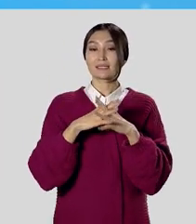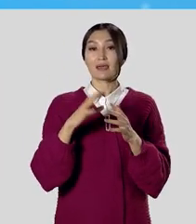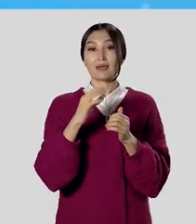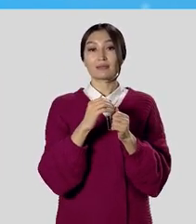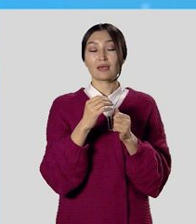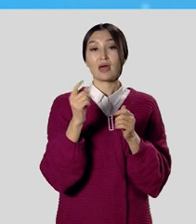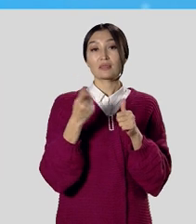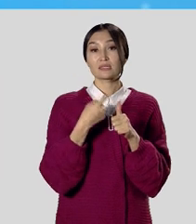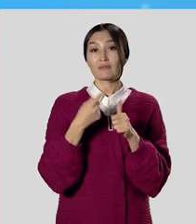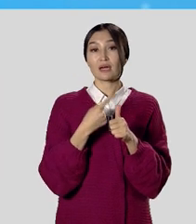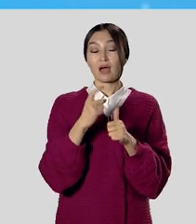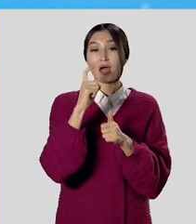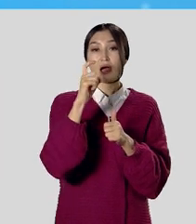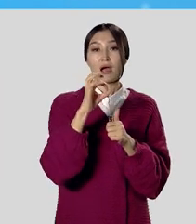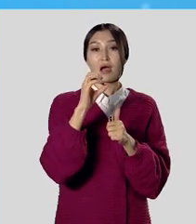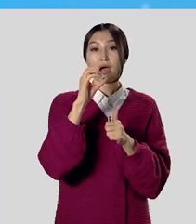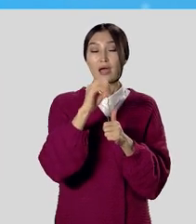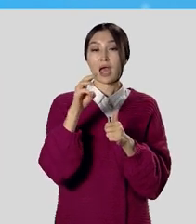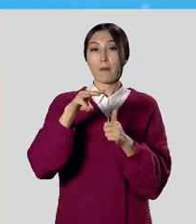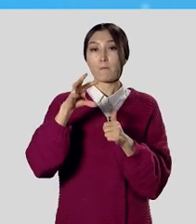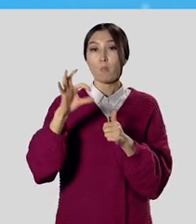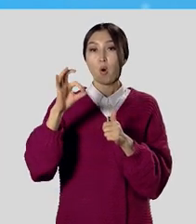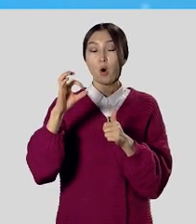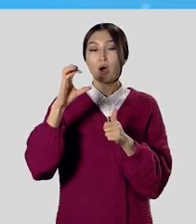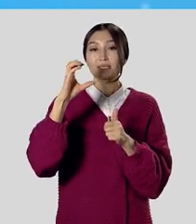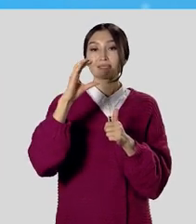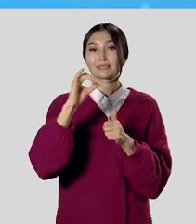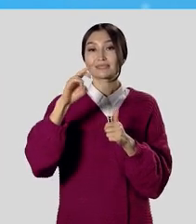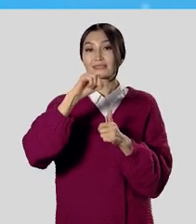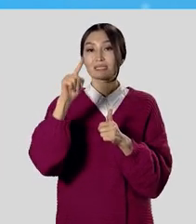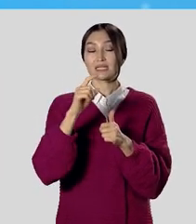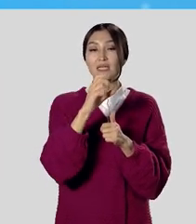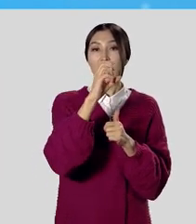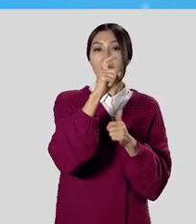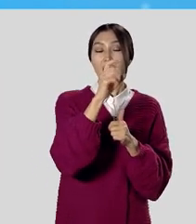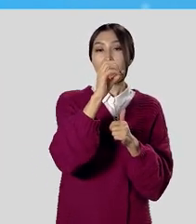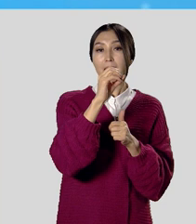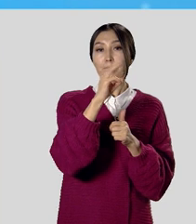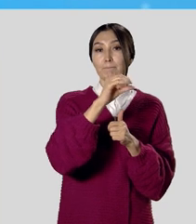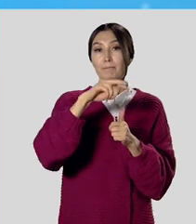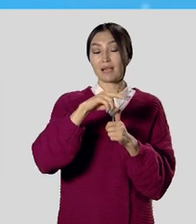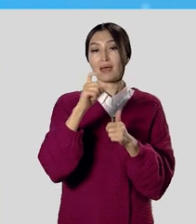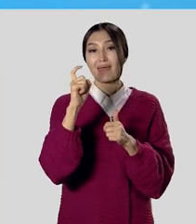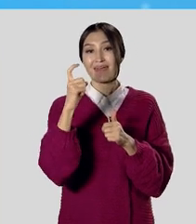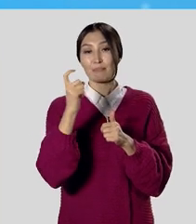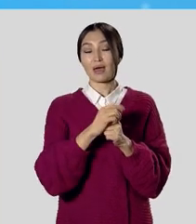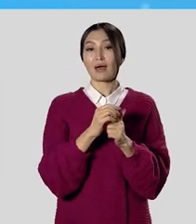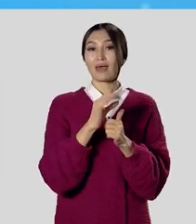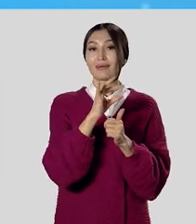веществ, называют хемосинтезом. От латинского «хемил» – химия,